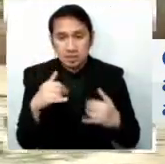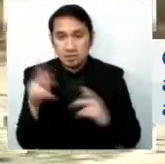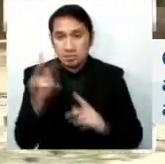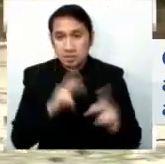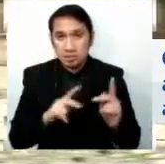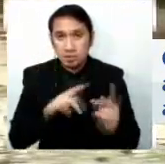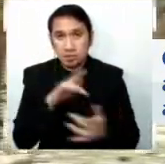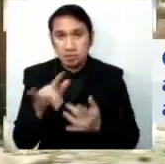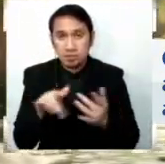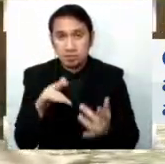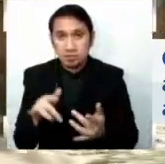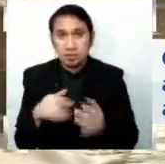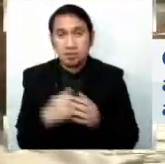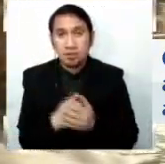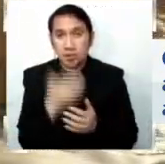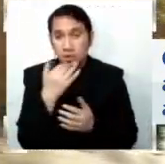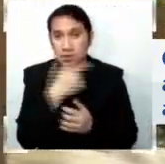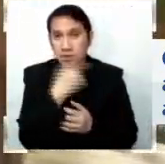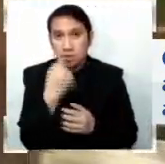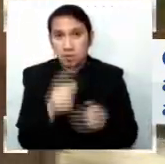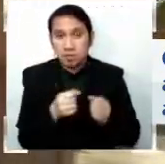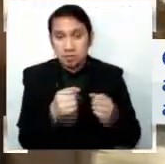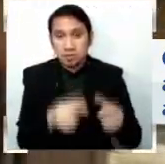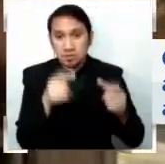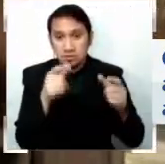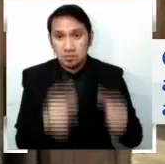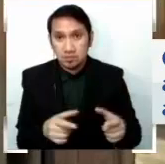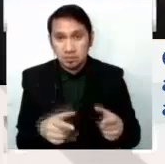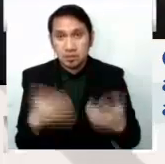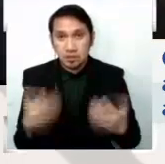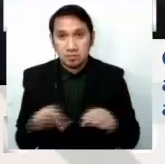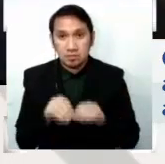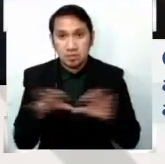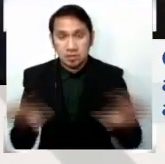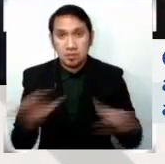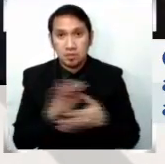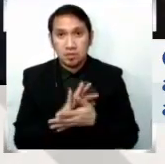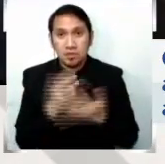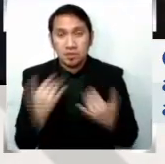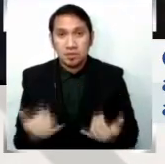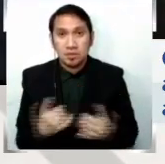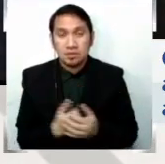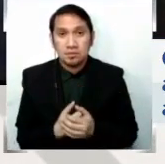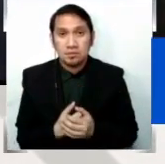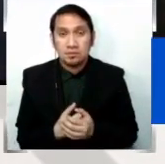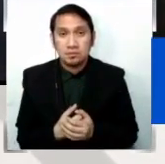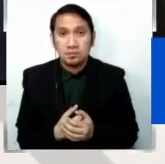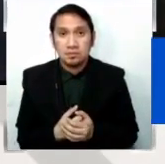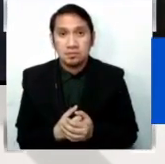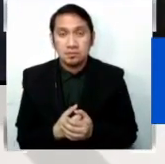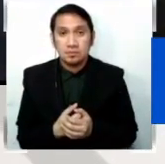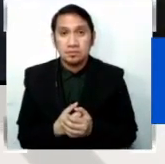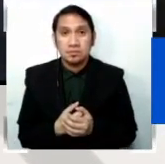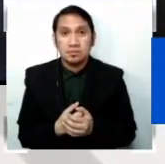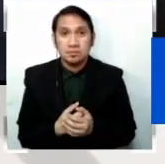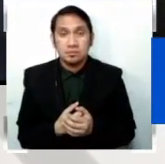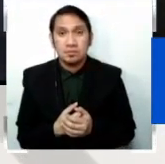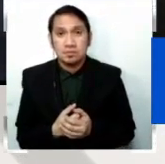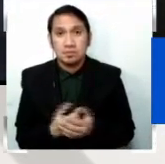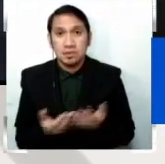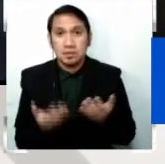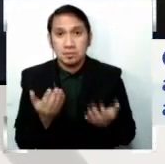kaila lamang ang ilalockdown. Kalat na rin daw ang COVID ngayon. It could be, it might have been effective before pag